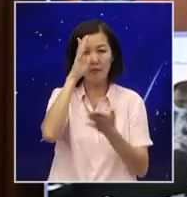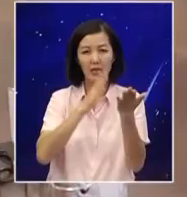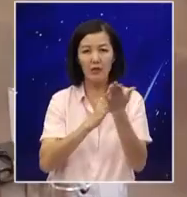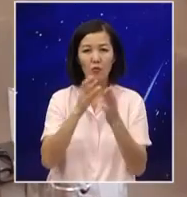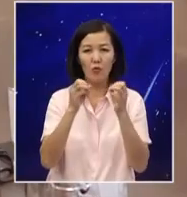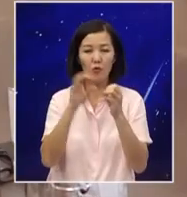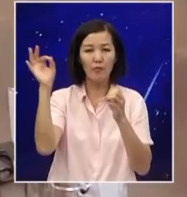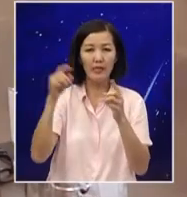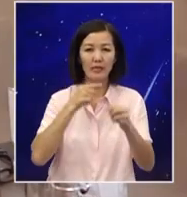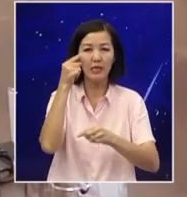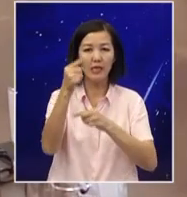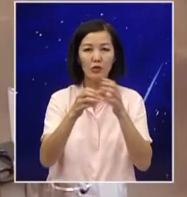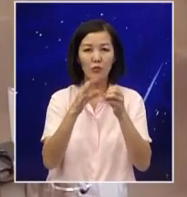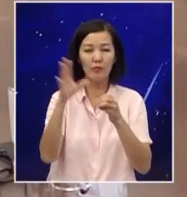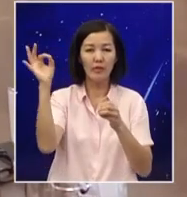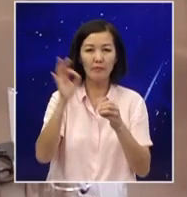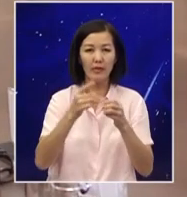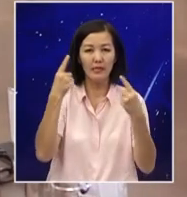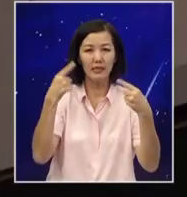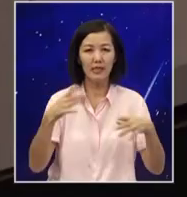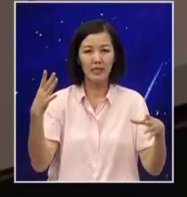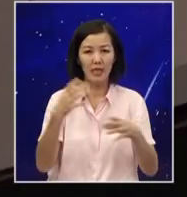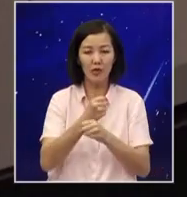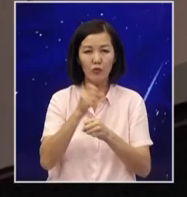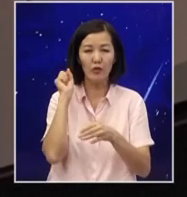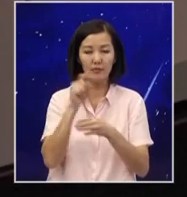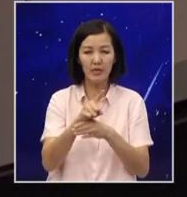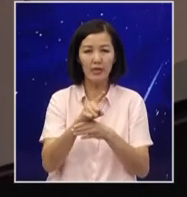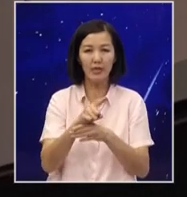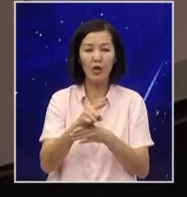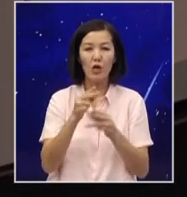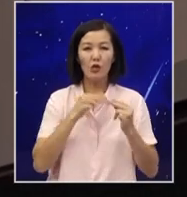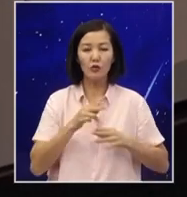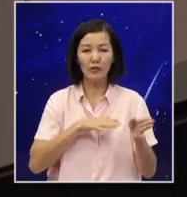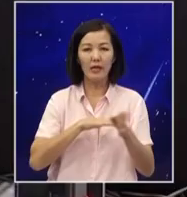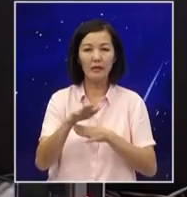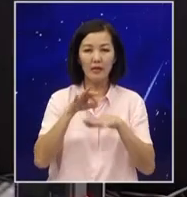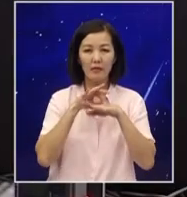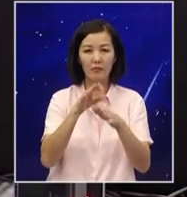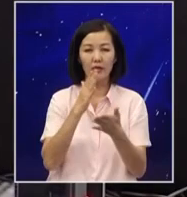10%, келесі жылы 15% қысқарту тапсырылды. Бұл жұмыстар өңірде атқарылып жатыр.